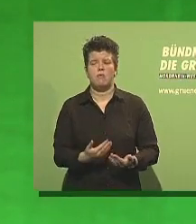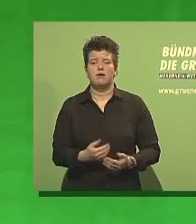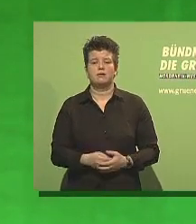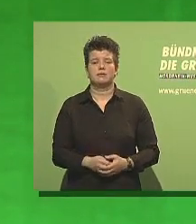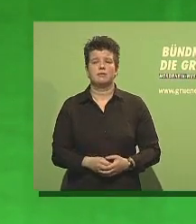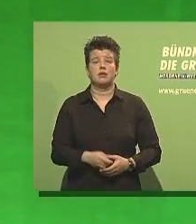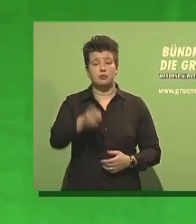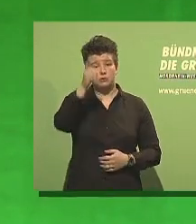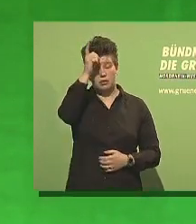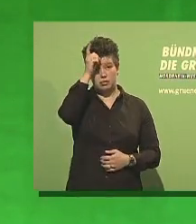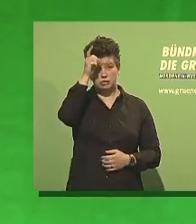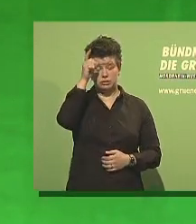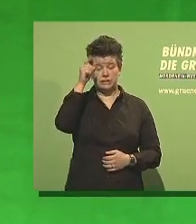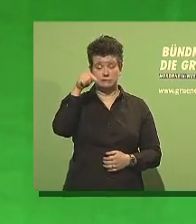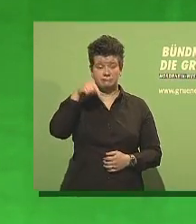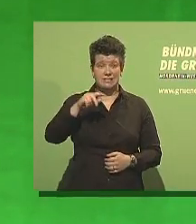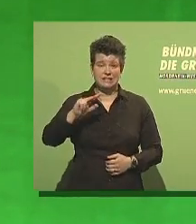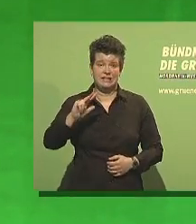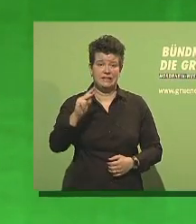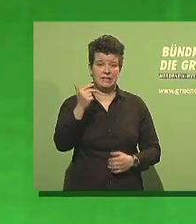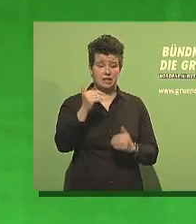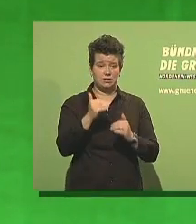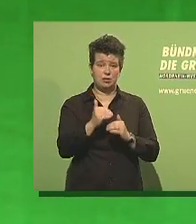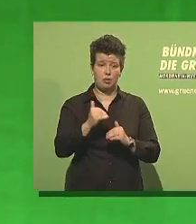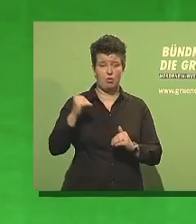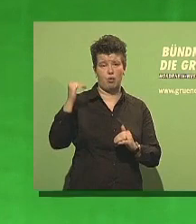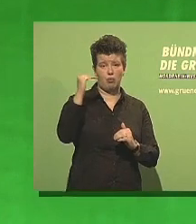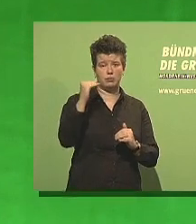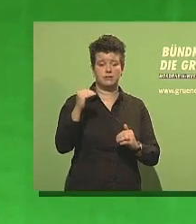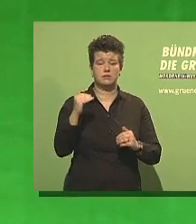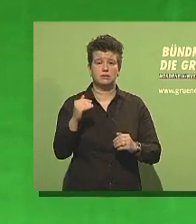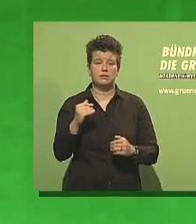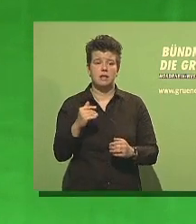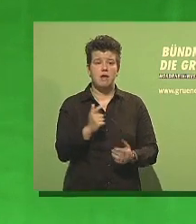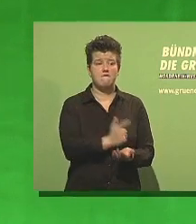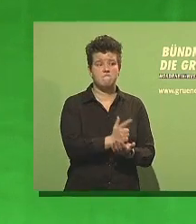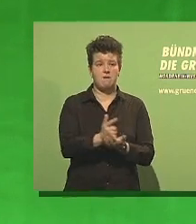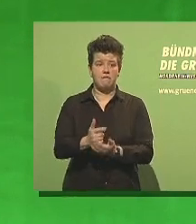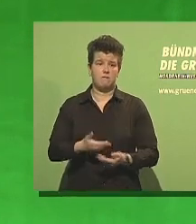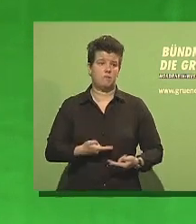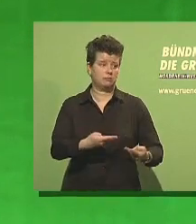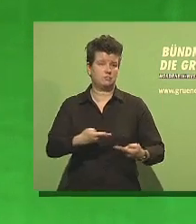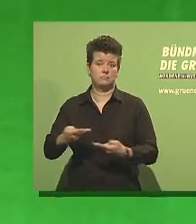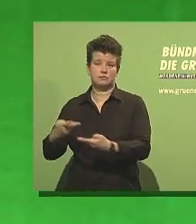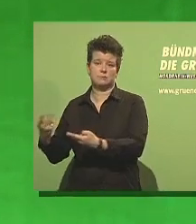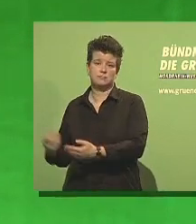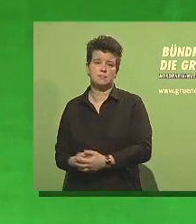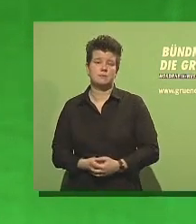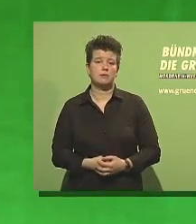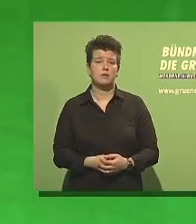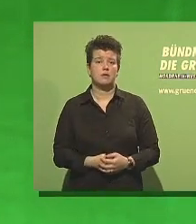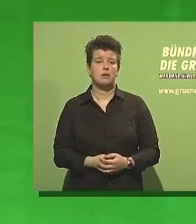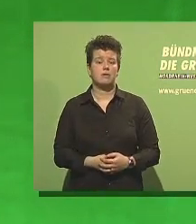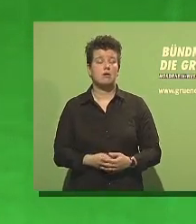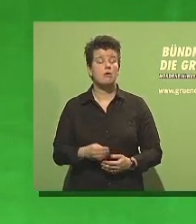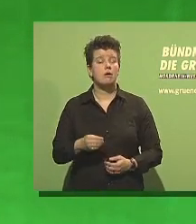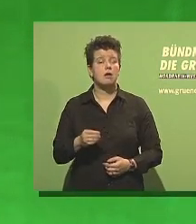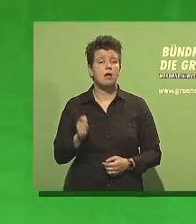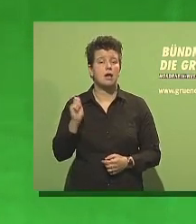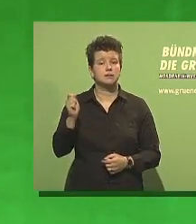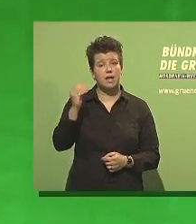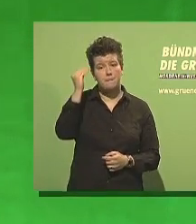drittgrößte Waffenexporteur weltweit. Und Frau Merkel will mehr. Sie sagt ganz offen, sie will